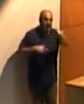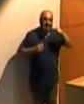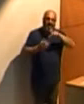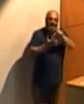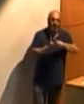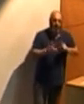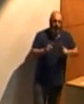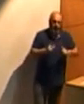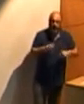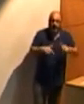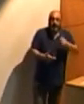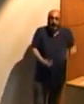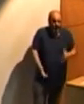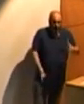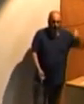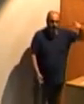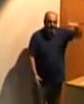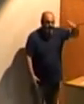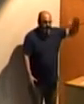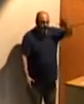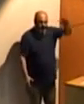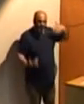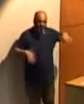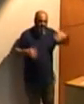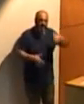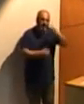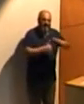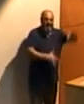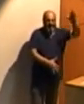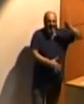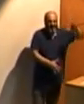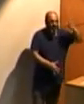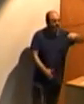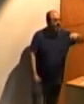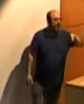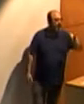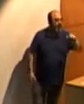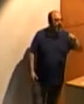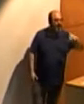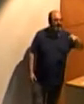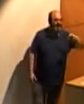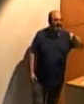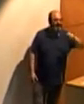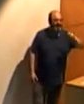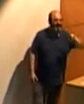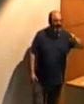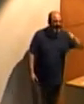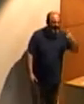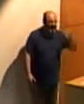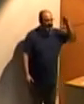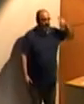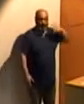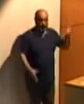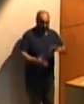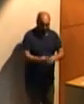retrouve dans des mythes fondateurs 1 l'homme forgé à partir de boue par le titan promet t on le retrouve toutes ses mythes prométhéen